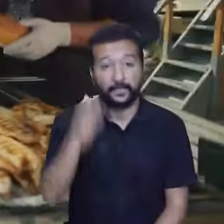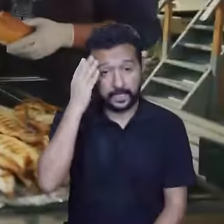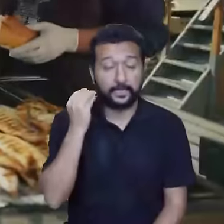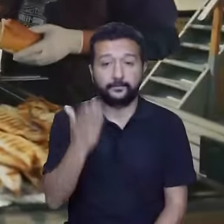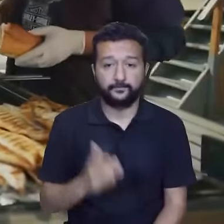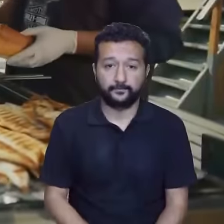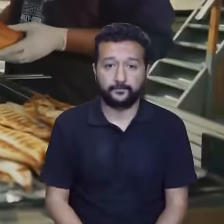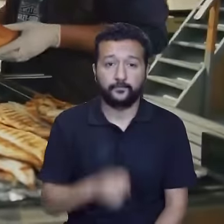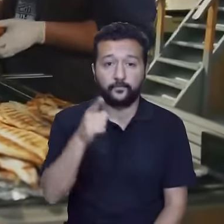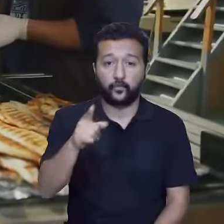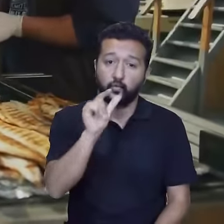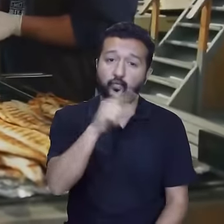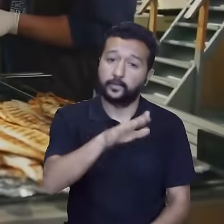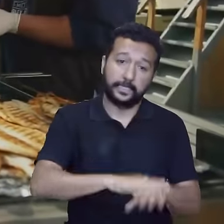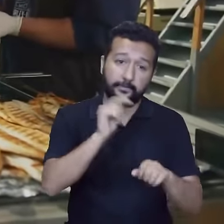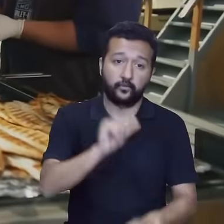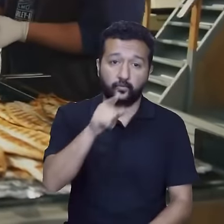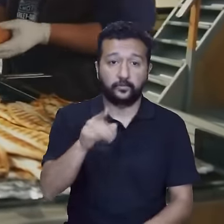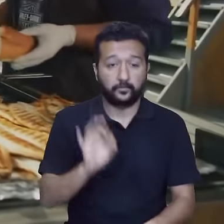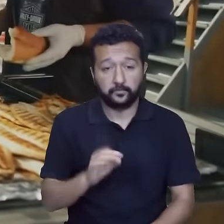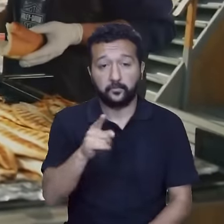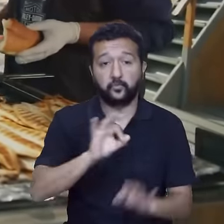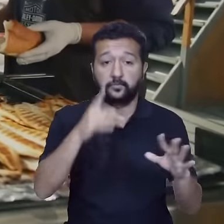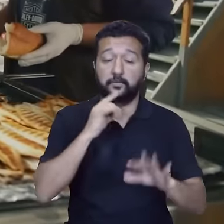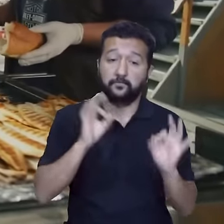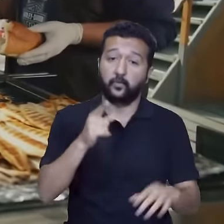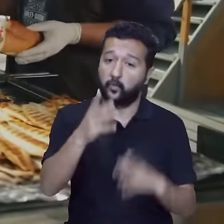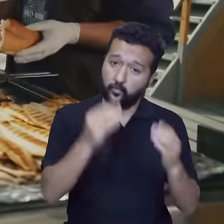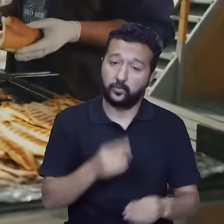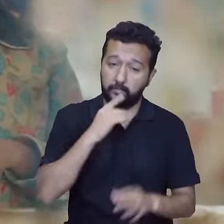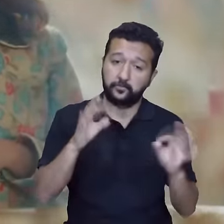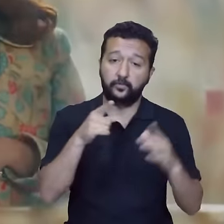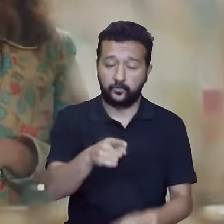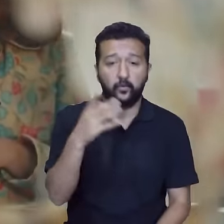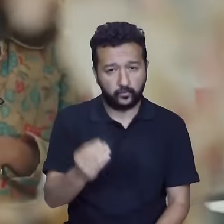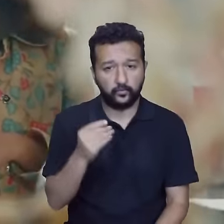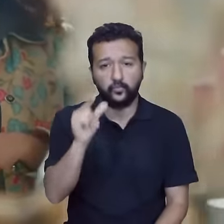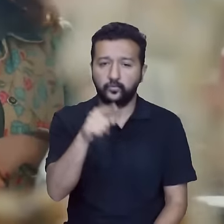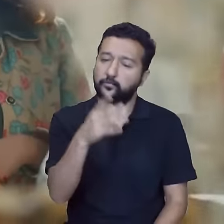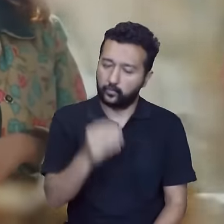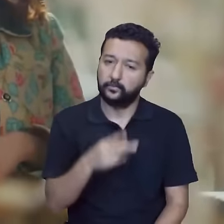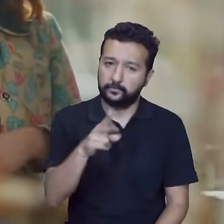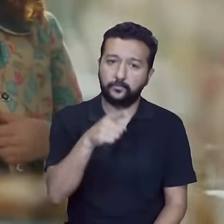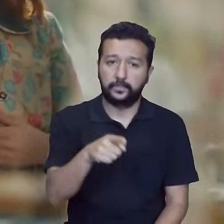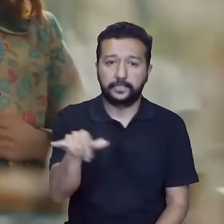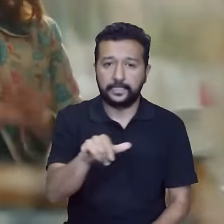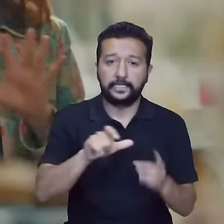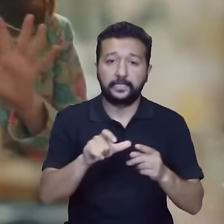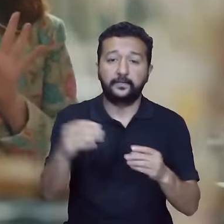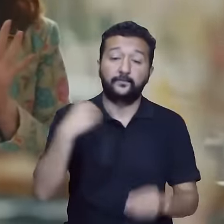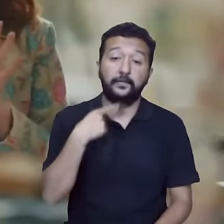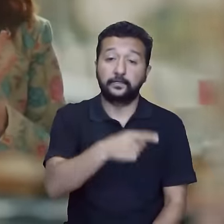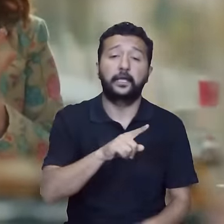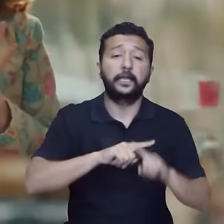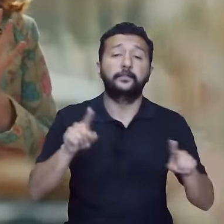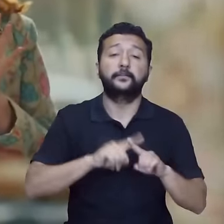yüzünü ekşitti. Uskumru o zaman yapsınlar. Uskumrusu 10 numaradır. O da 10 numaradır yani. Olur, uskumru olur ha. Yanına da şalgam ver baba,